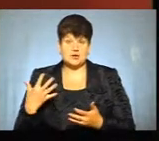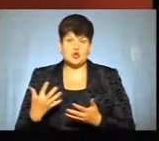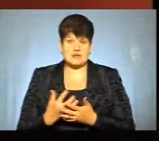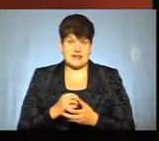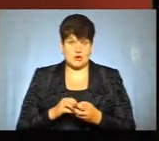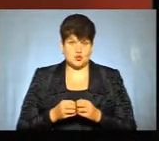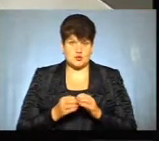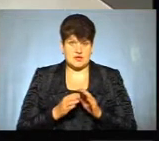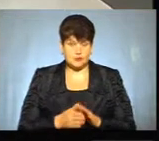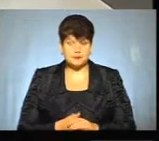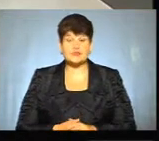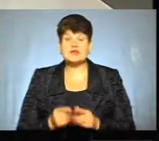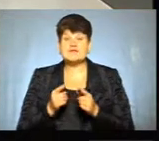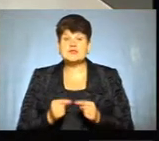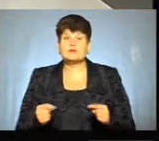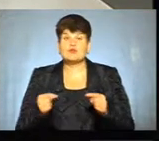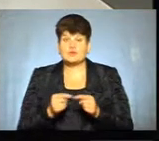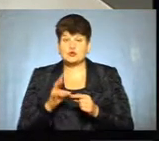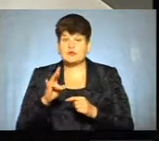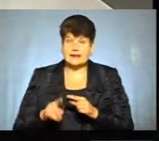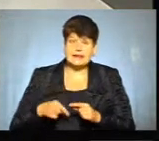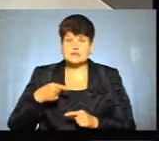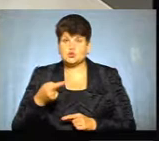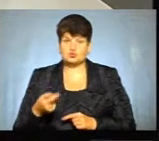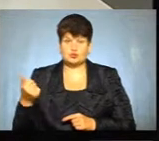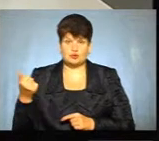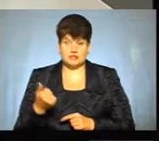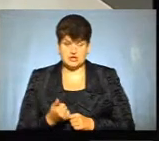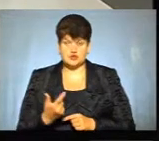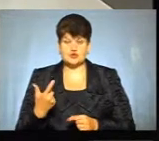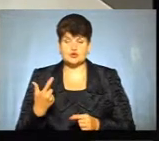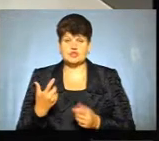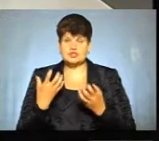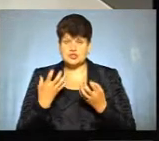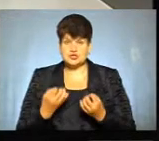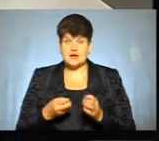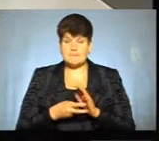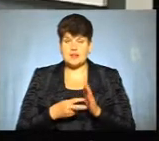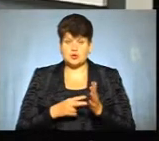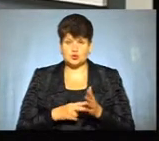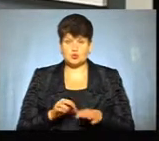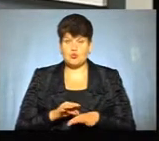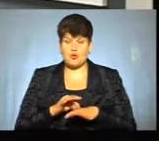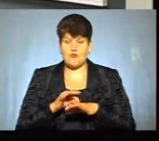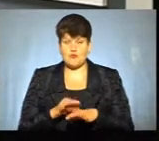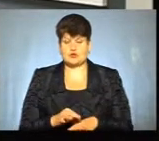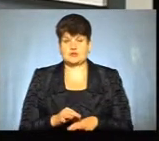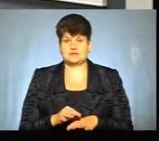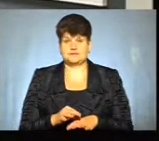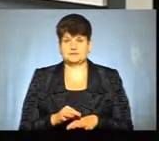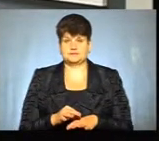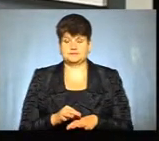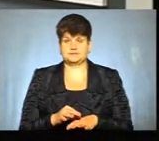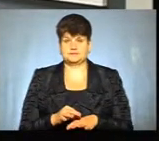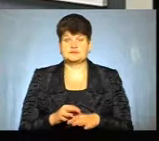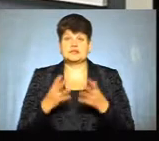результату. Відповідно, на наступному тижні ще планують проводити, скажімо, такі